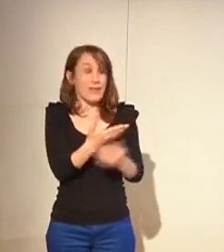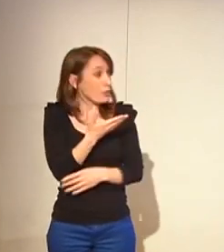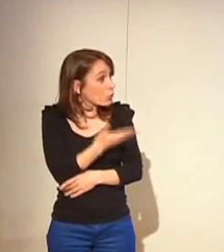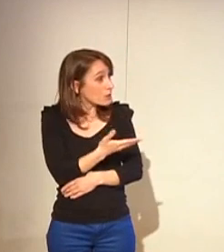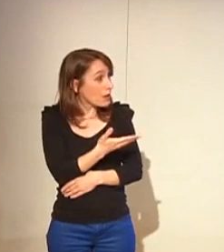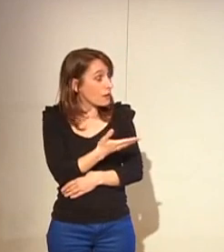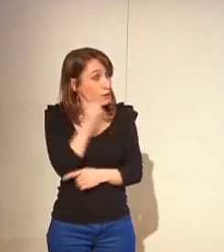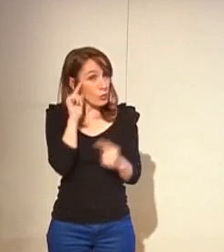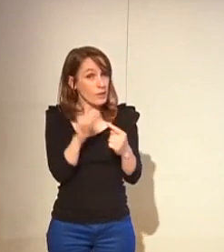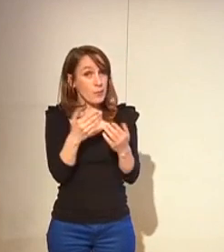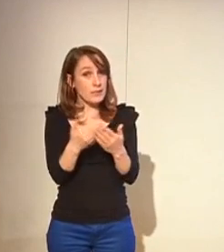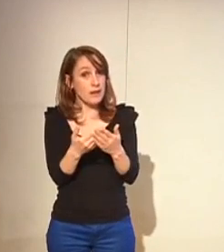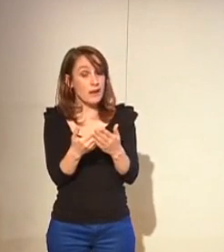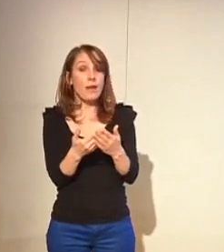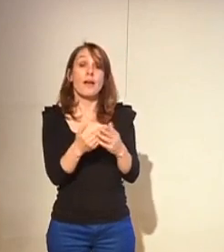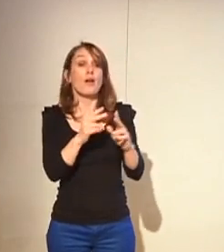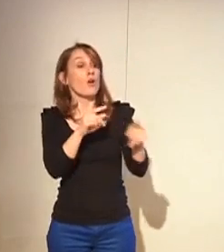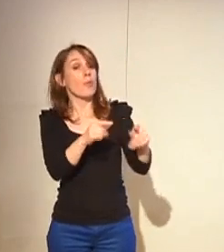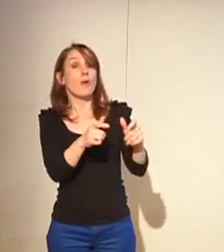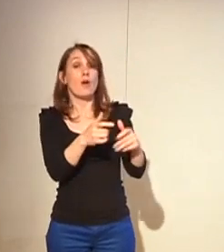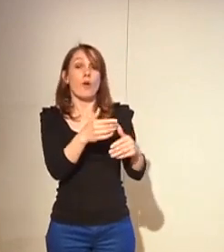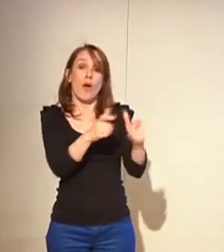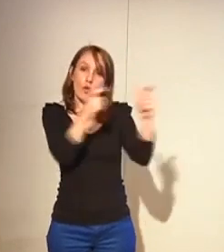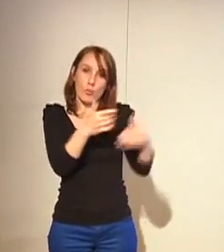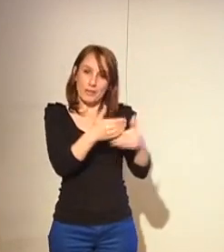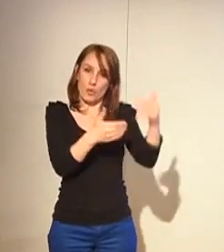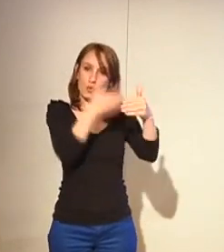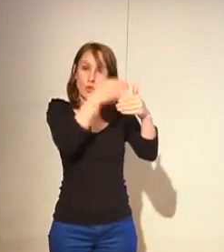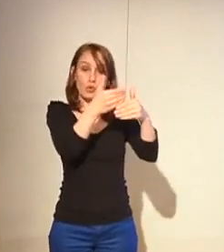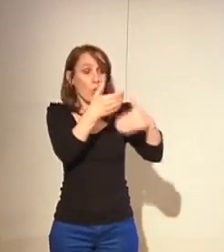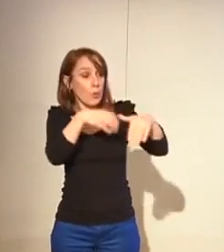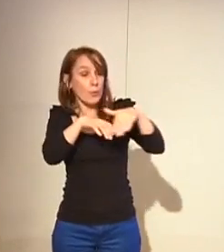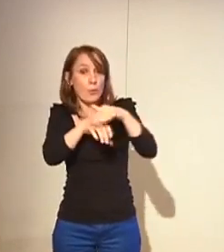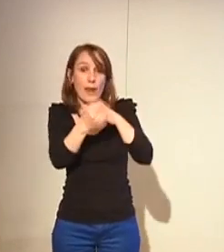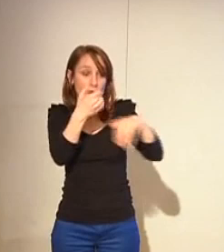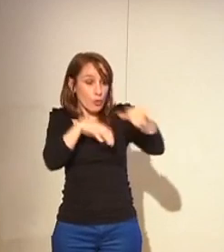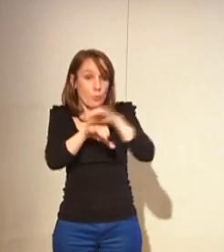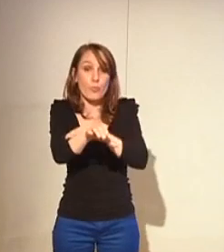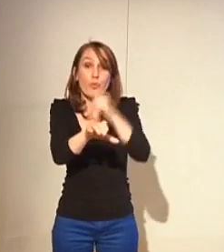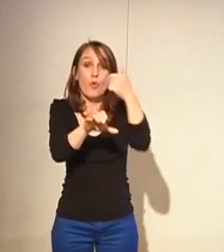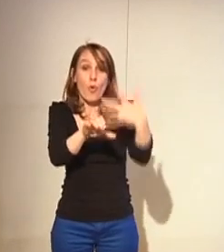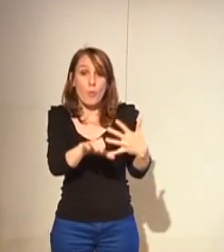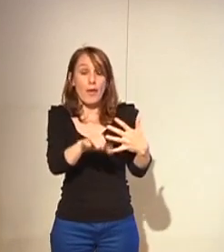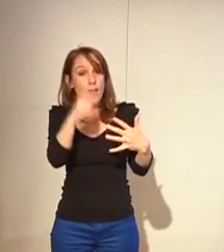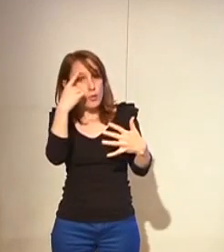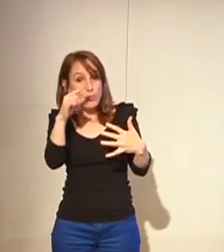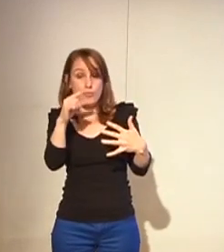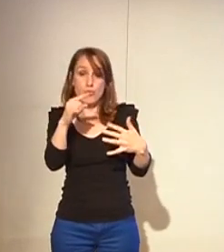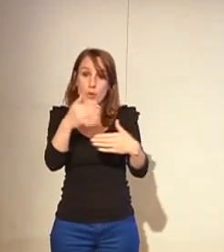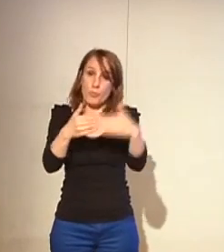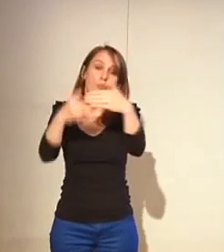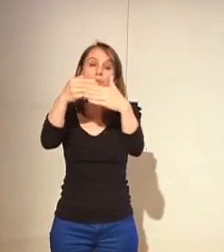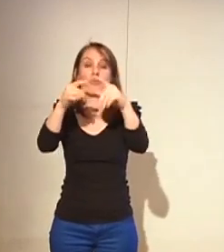questionl du montant de la participation d'un constructeur dans les coupt d'équipement d'une